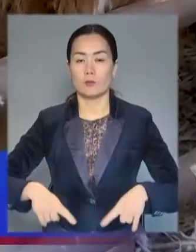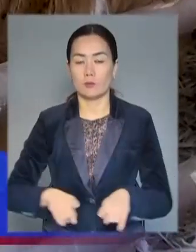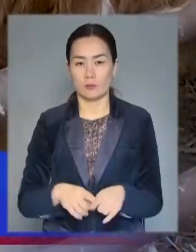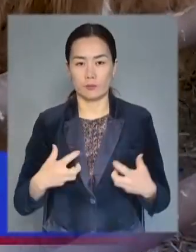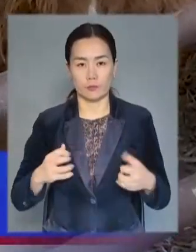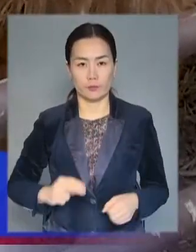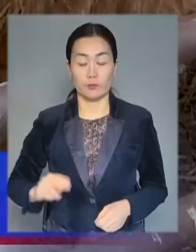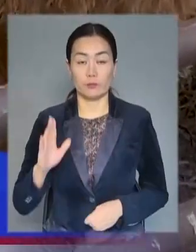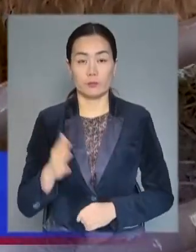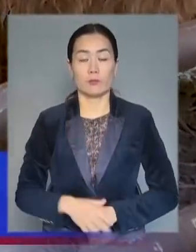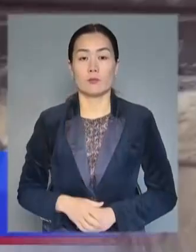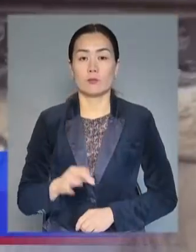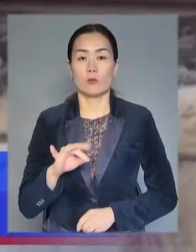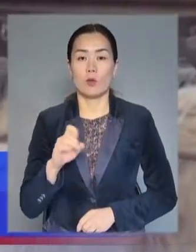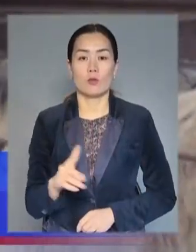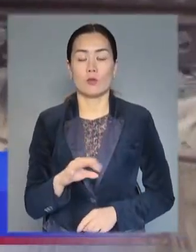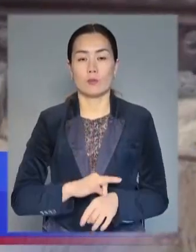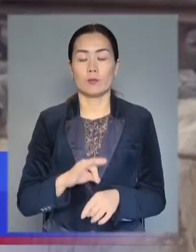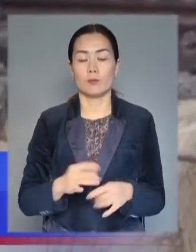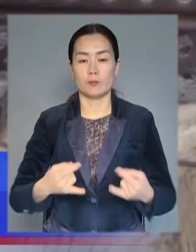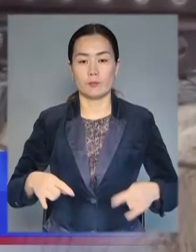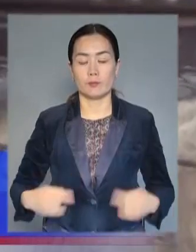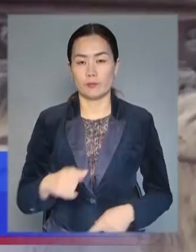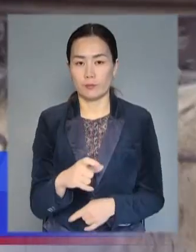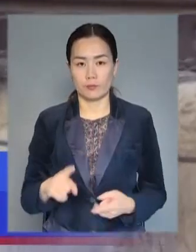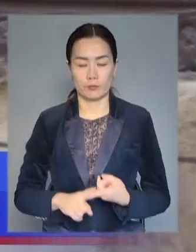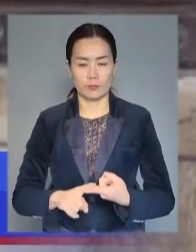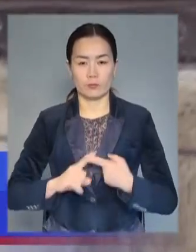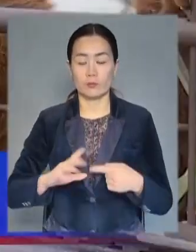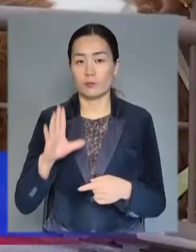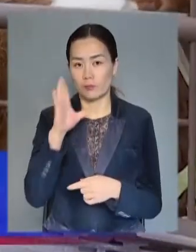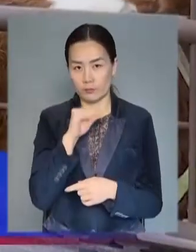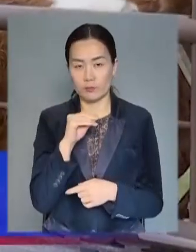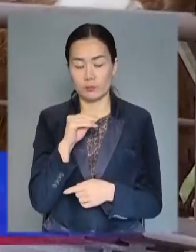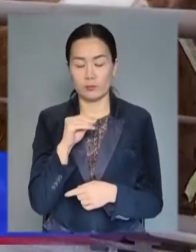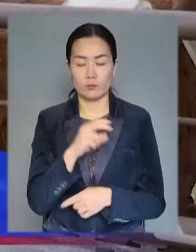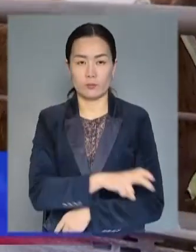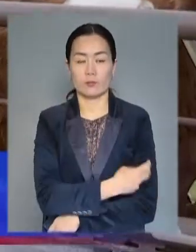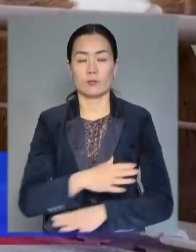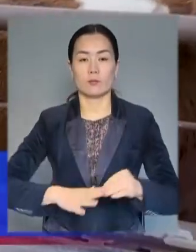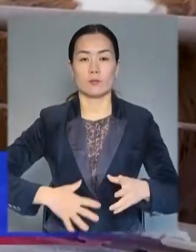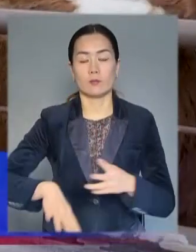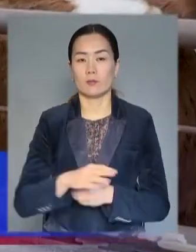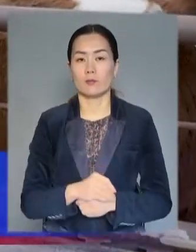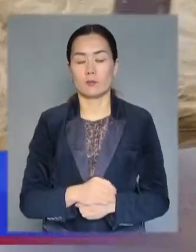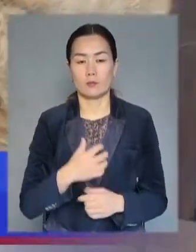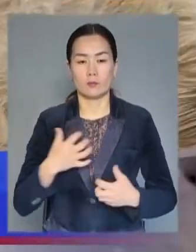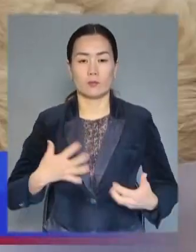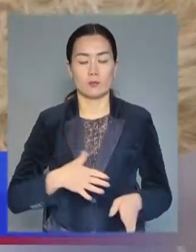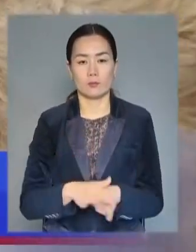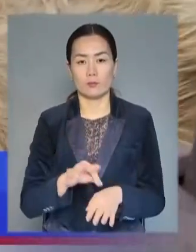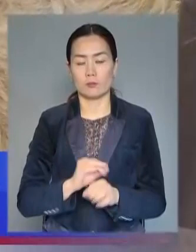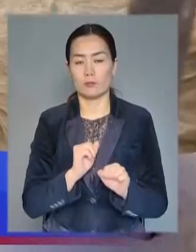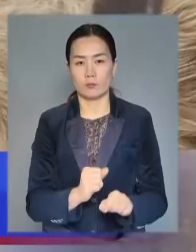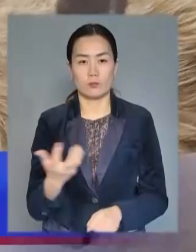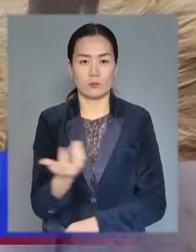тынымсыз жүруде. Бруцеллездің мал төлдеу науқанында адамға да қауіпті екенін ескерген жергілікті ветеринар мамандар төрттілікті түрлі